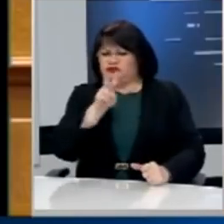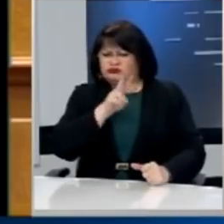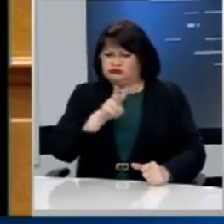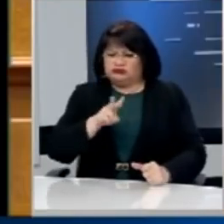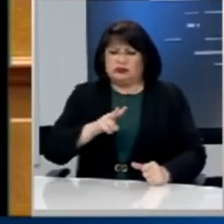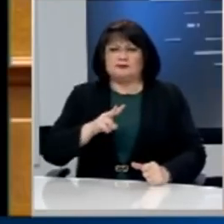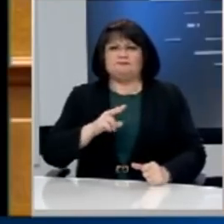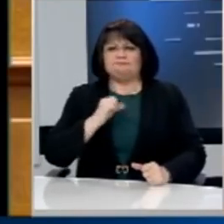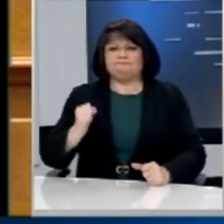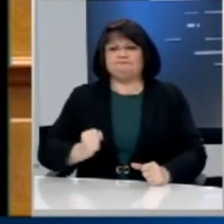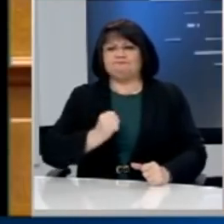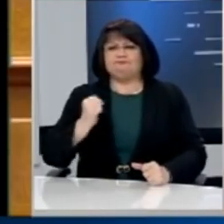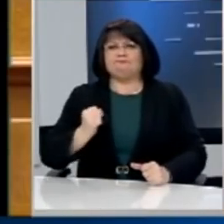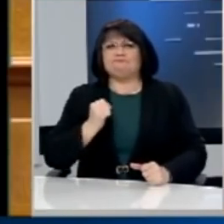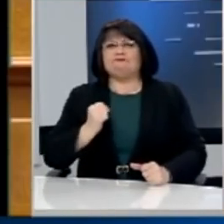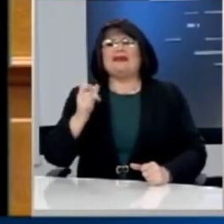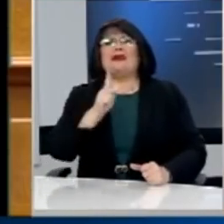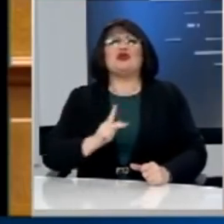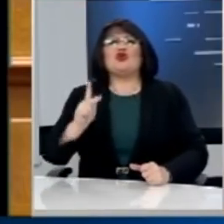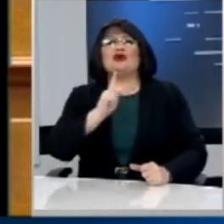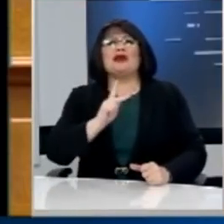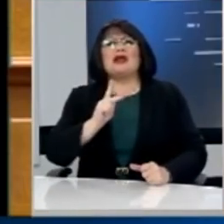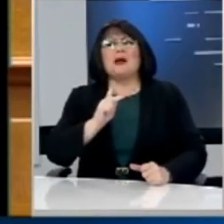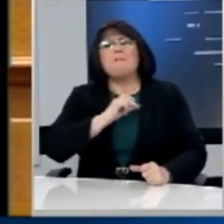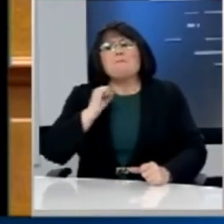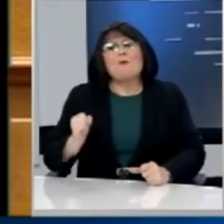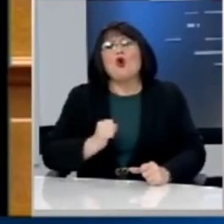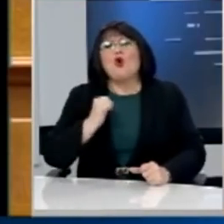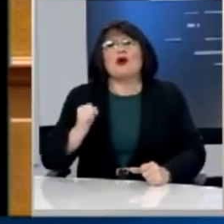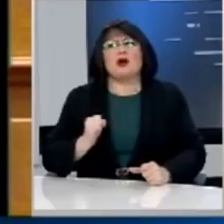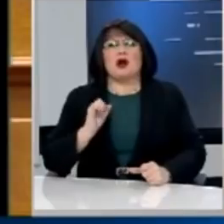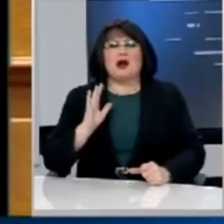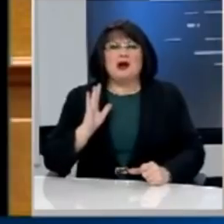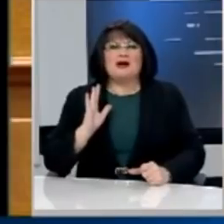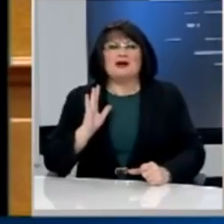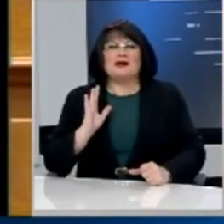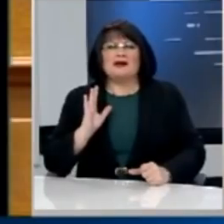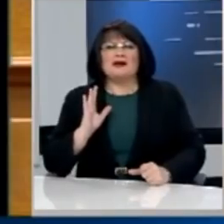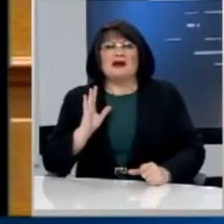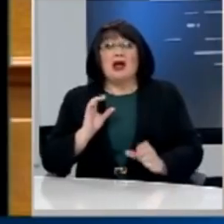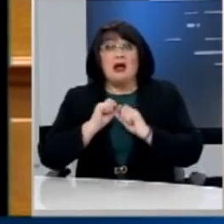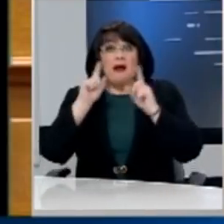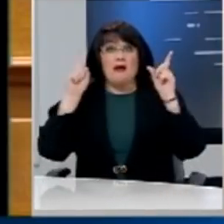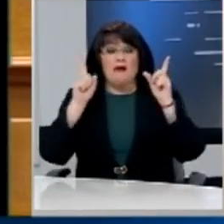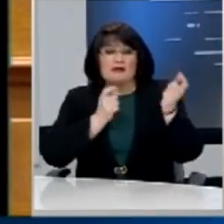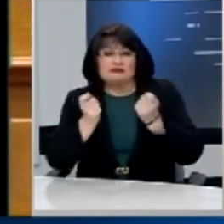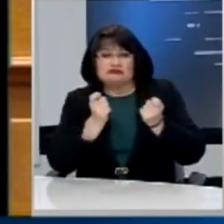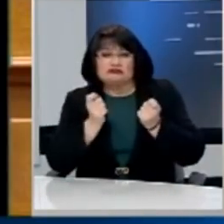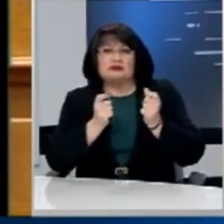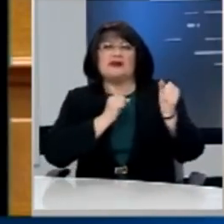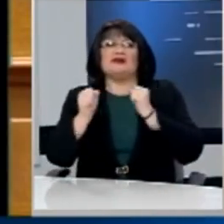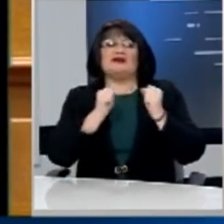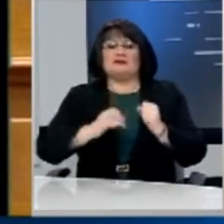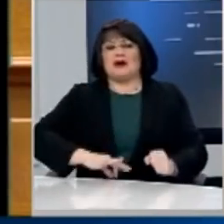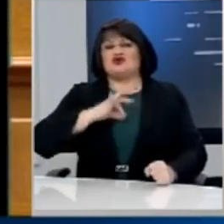βουβός πόνος μιας κοινωνίας που διαχειρίστηκε μια πρωτοφανή κρίση με